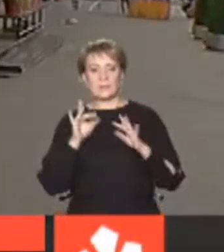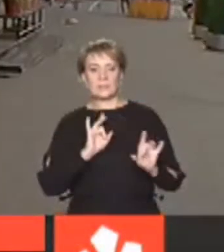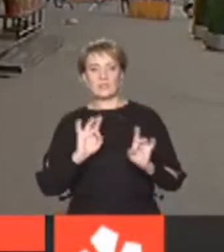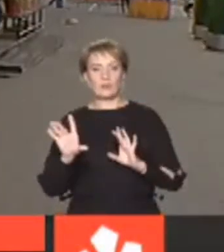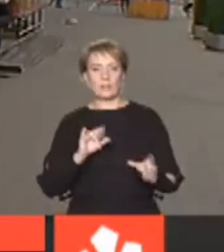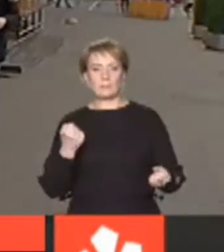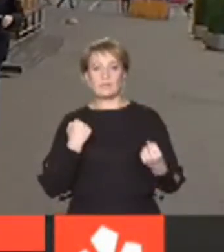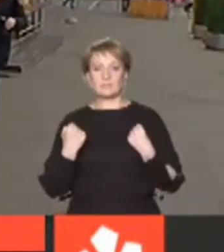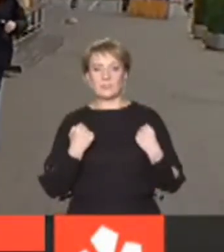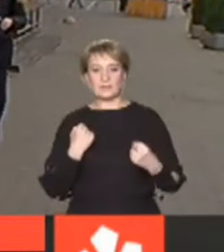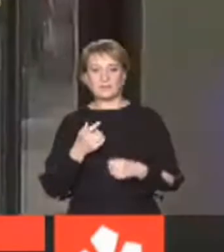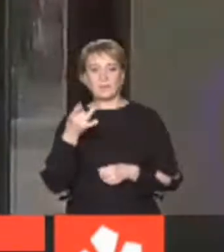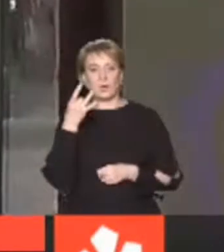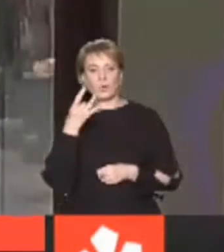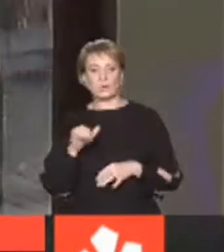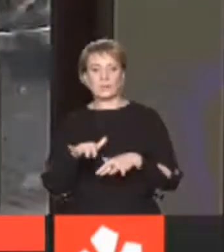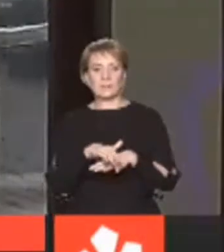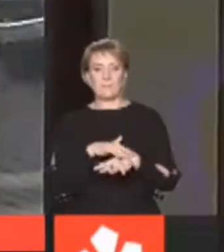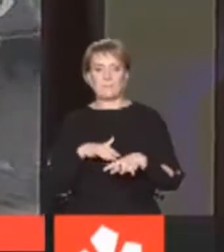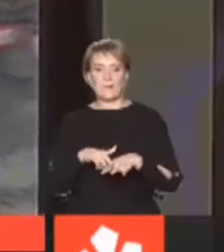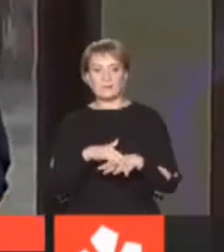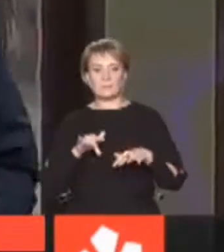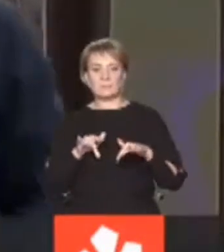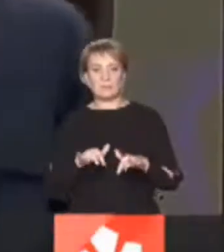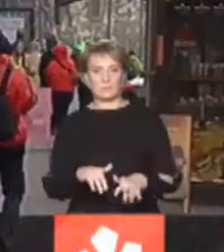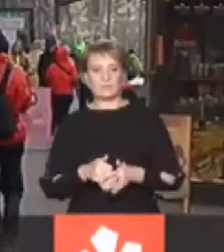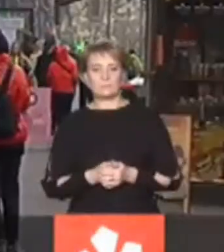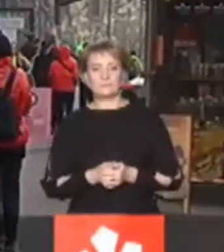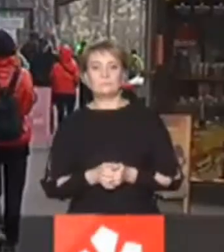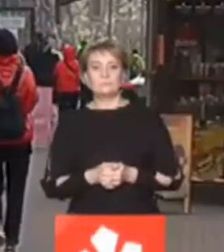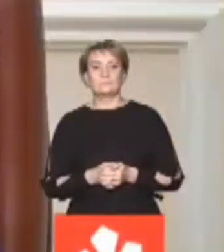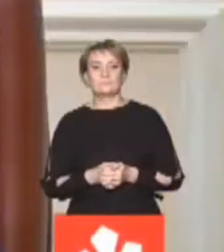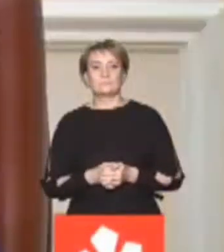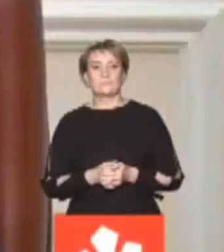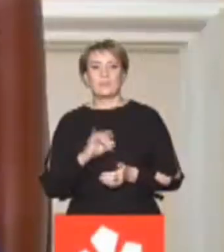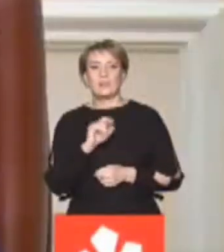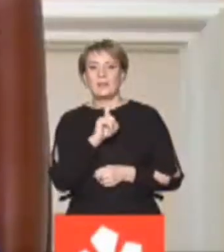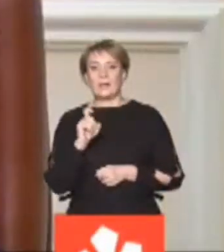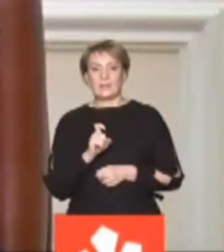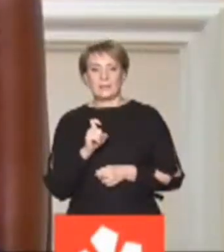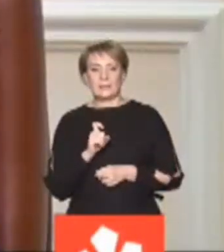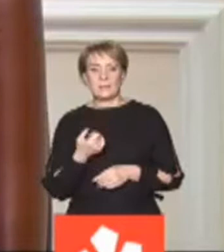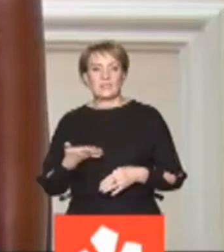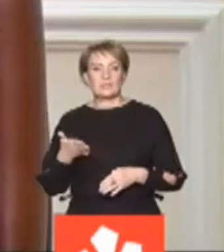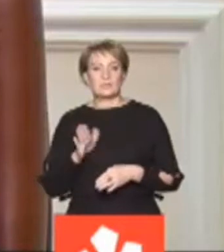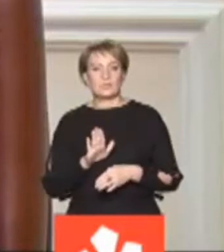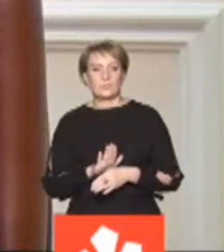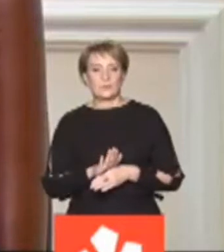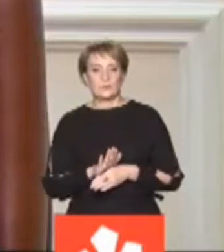рекламні, спортивні, культурні та масові заходи. Із встановленими для